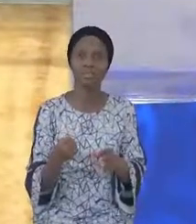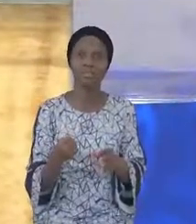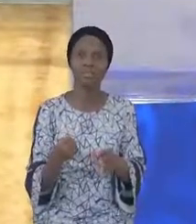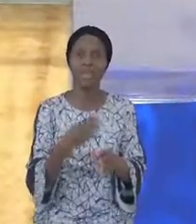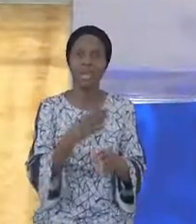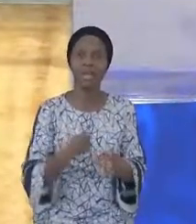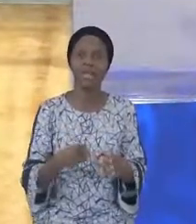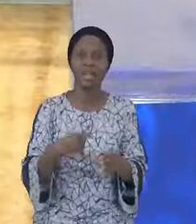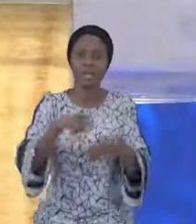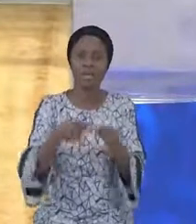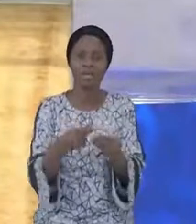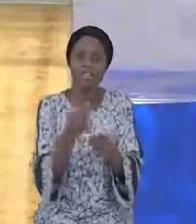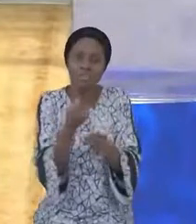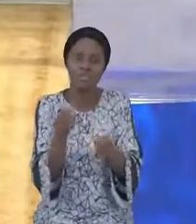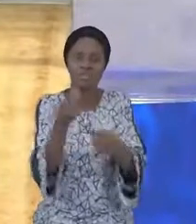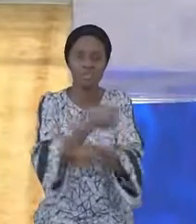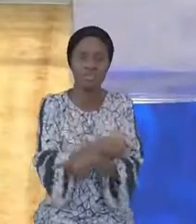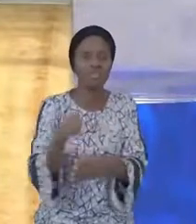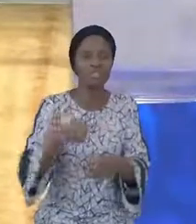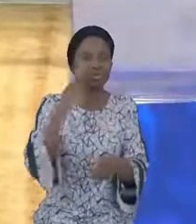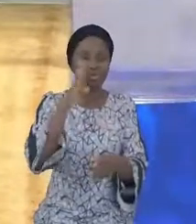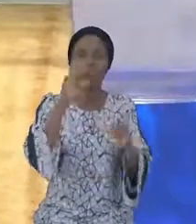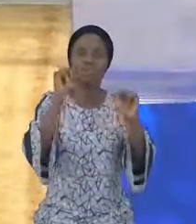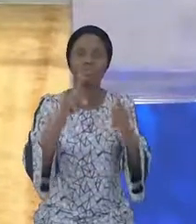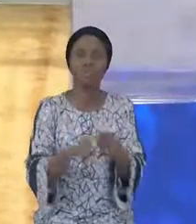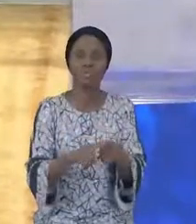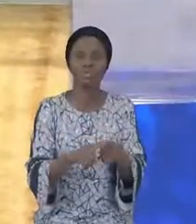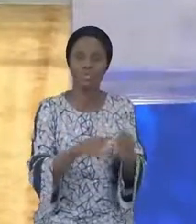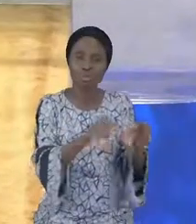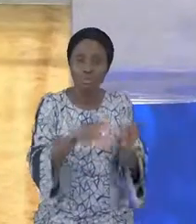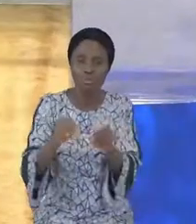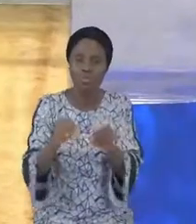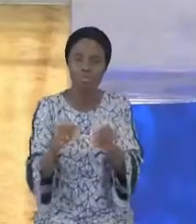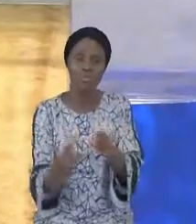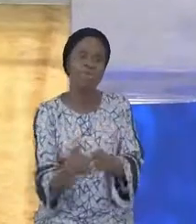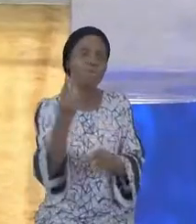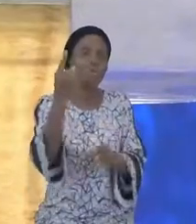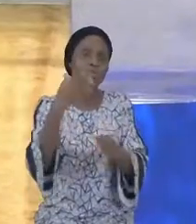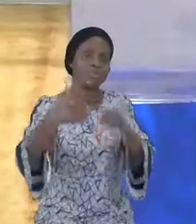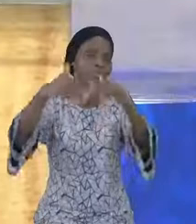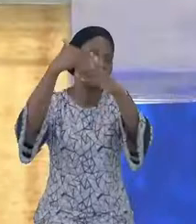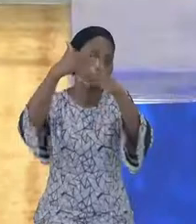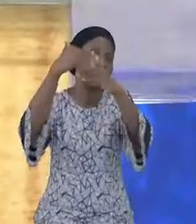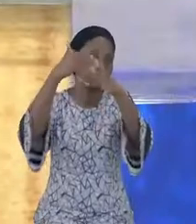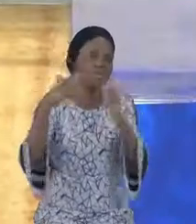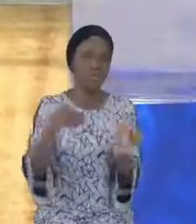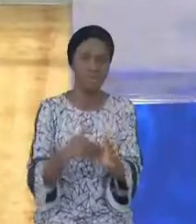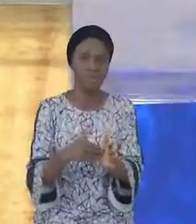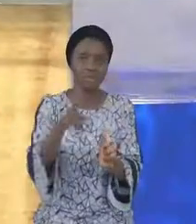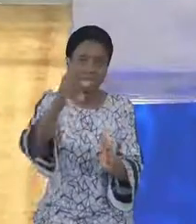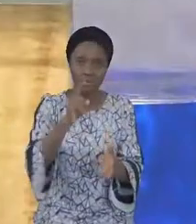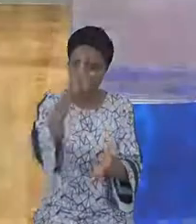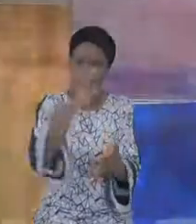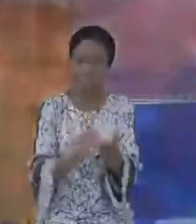jour, 12 jours, ce sera 12 cm. Un mois, ouais, ça avance. Il faut l'effort